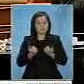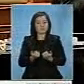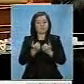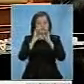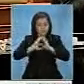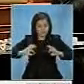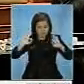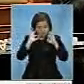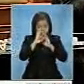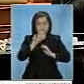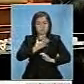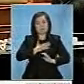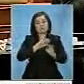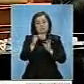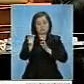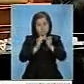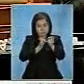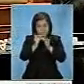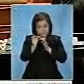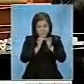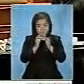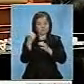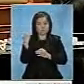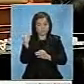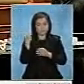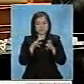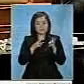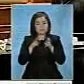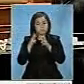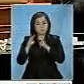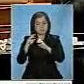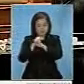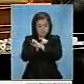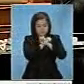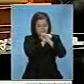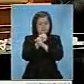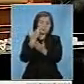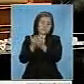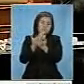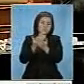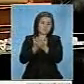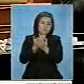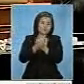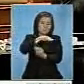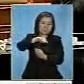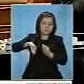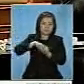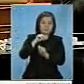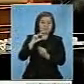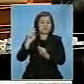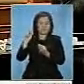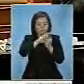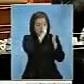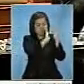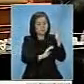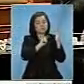ำคัญประการใดเมื่อรวมกันกับแนวทางในการรักษาเสถียรภาพทางเศรษฐกิจของประเทศซึ่ง